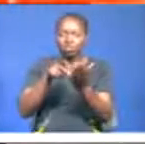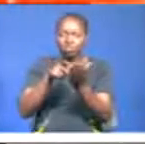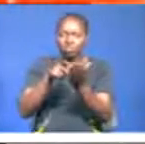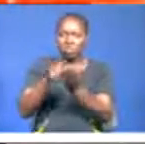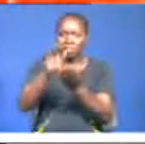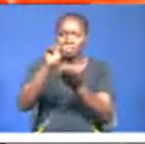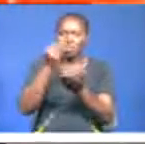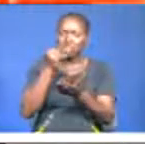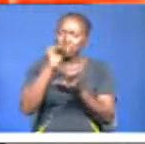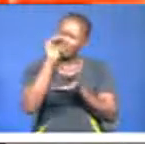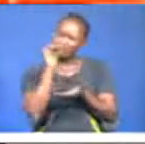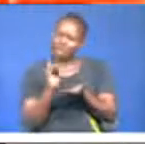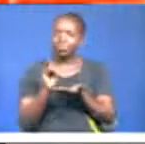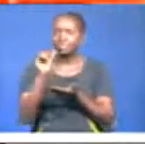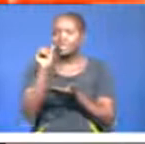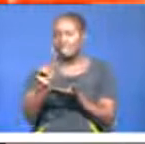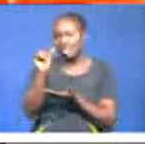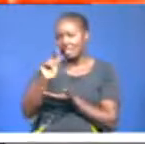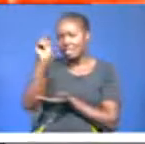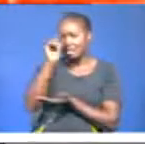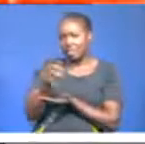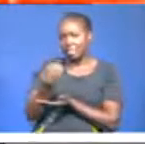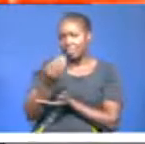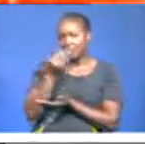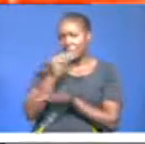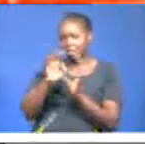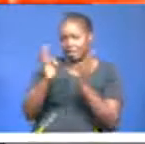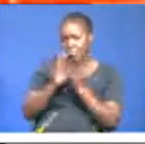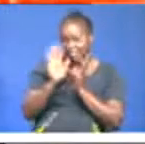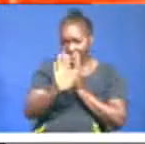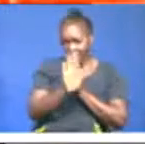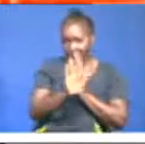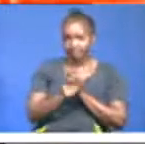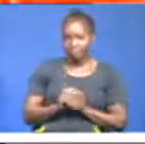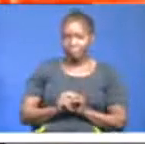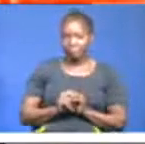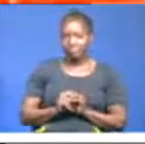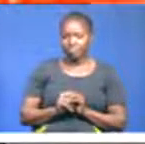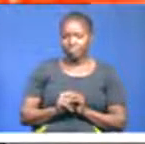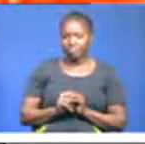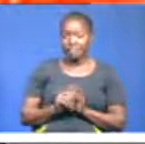ili kila Mkenya aweze kulisha familia yake. That is the plan we have.